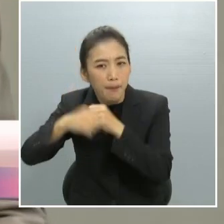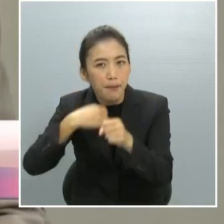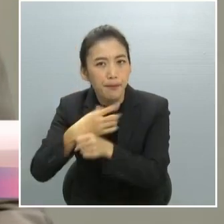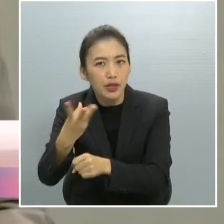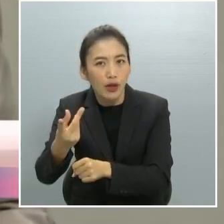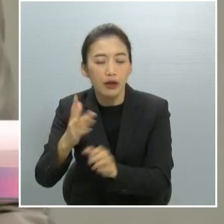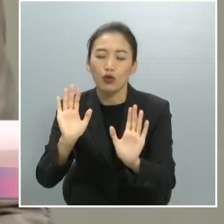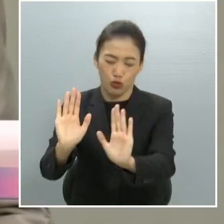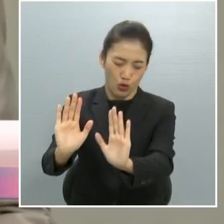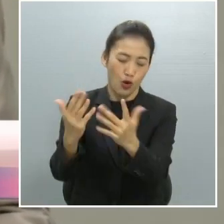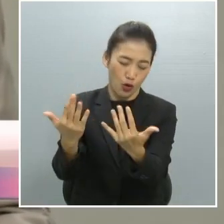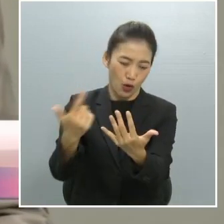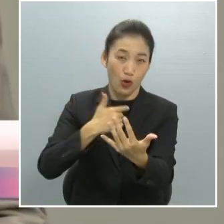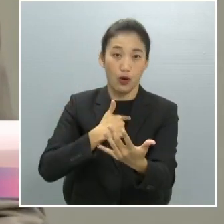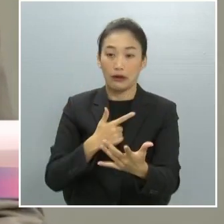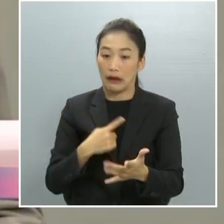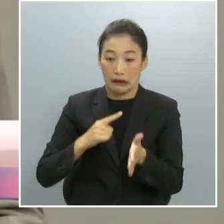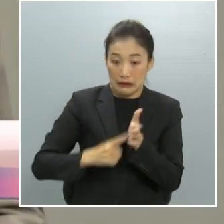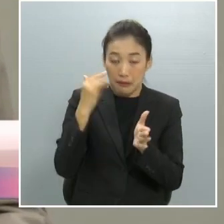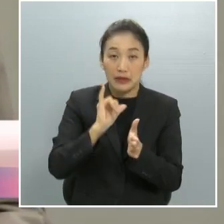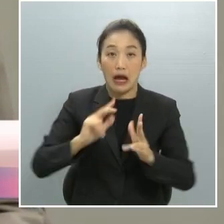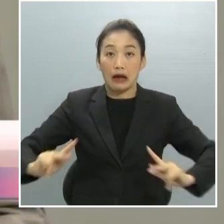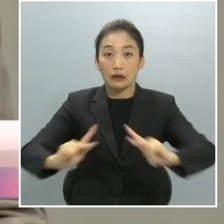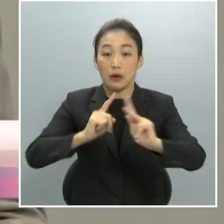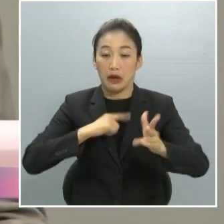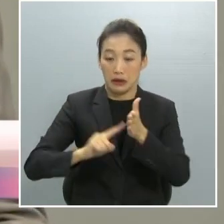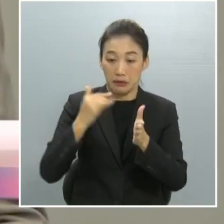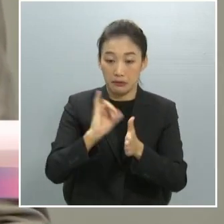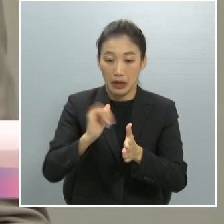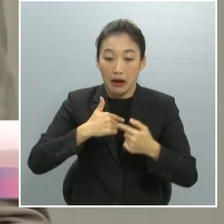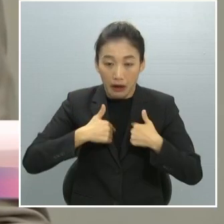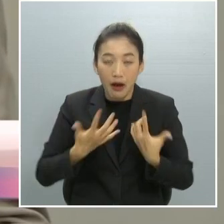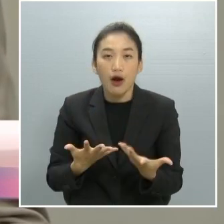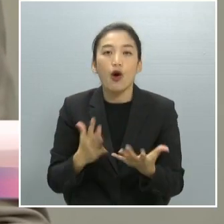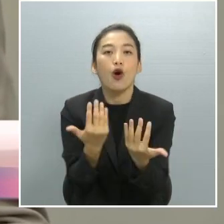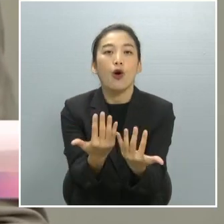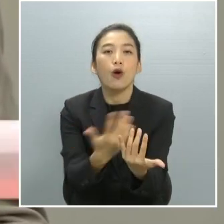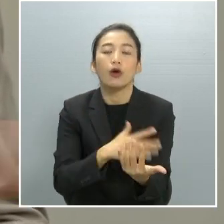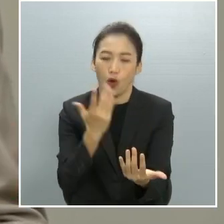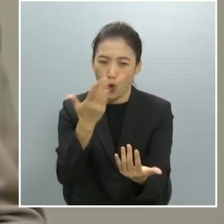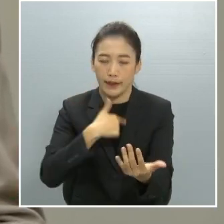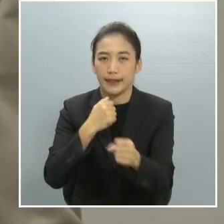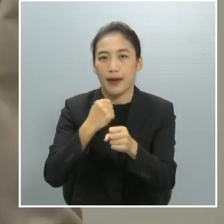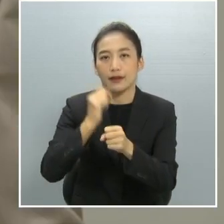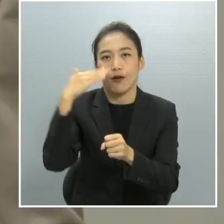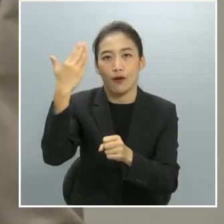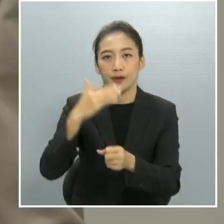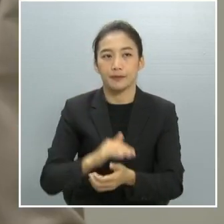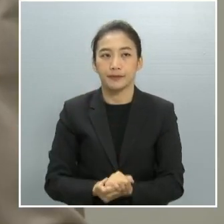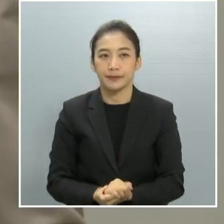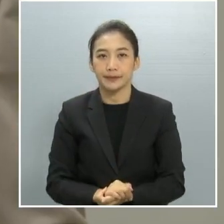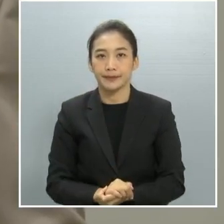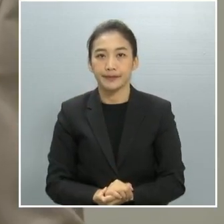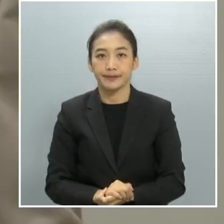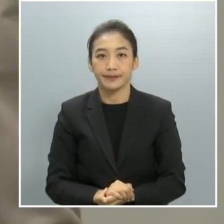ขอไปทำงานก่อนแล้วกันครับนี่ยังไม่ได้เข้ากระทรวงเลยท่านรัฐมนตรีสุริยะยังไม่ได้เข้าเลยนะครับขอโอกาสนิดนึงนะครับ